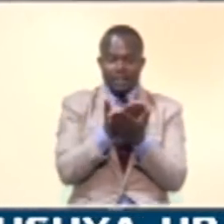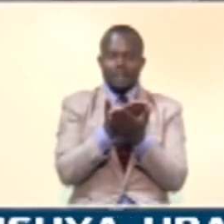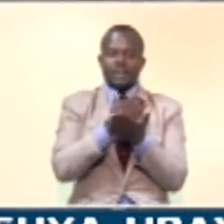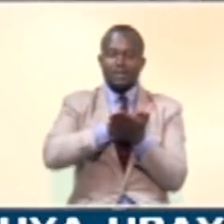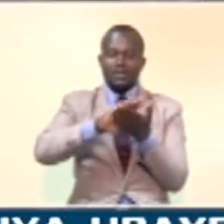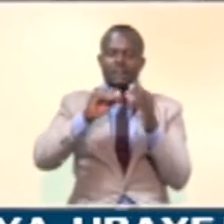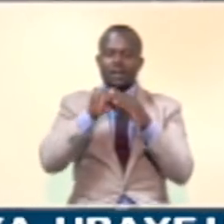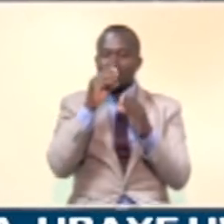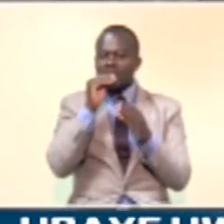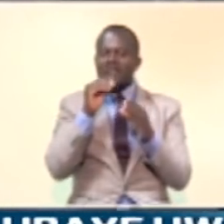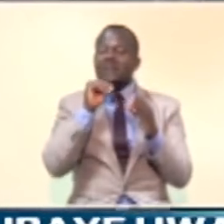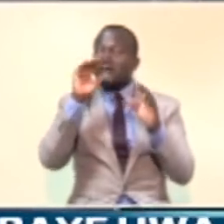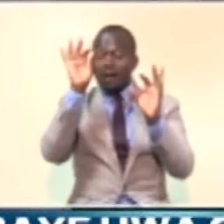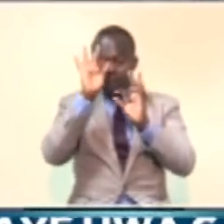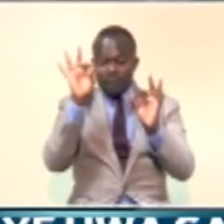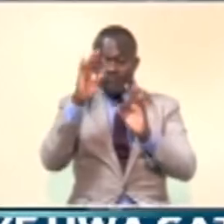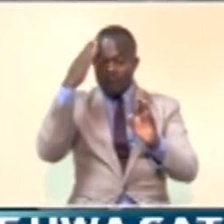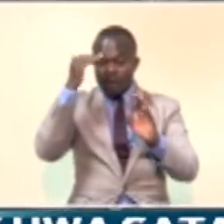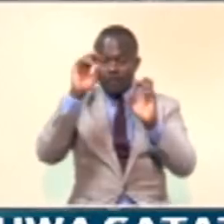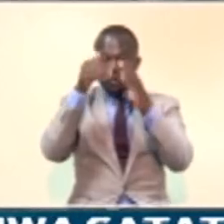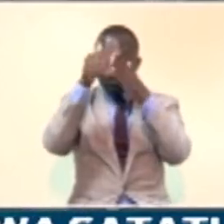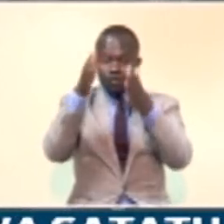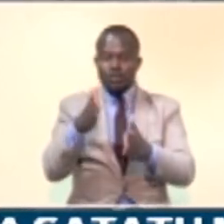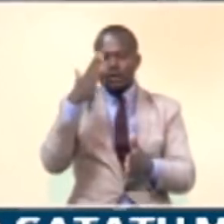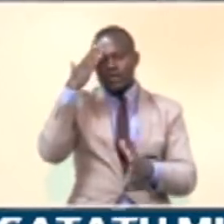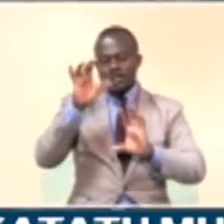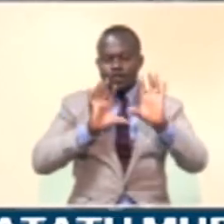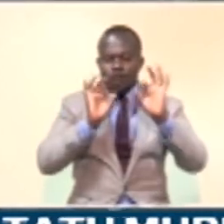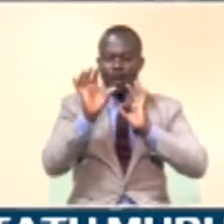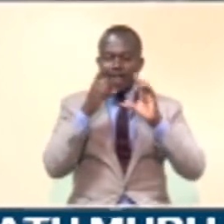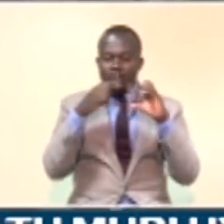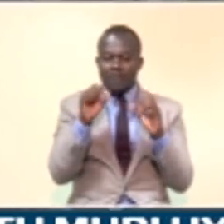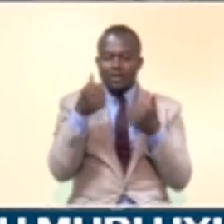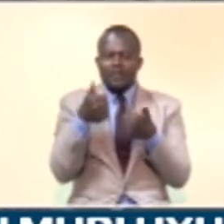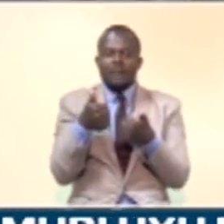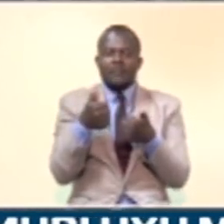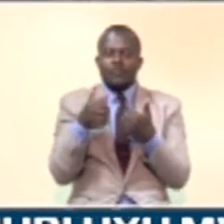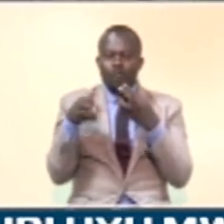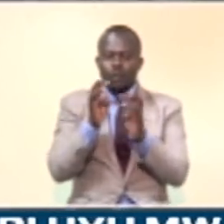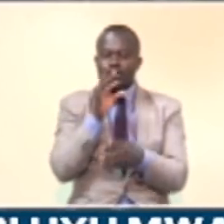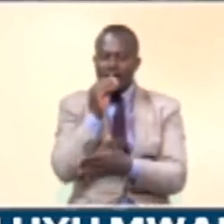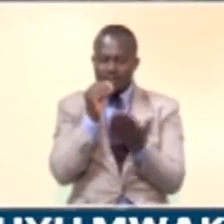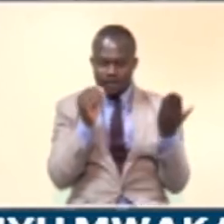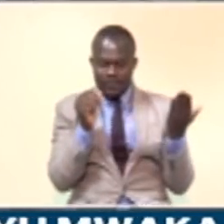magambo kandi igihe ntibyantangaje ko n'umuntu uzi gutoranya amagambo avuga n'uko ntayavuga.